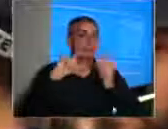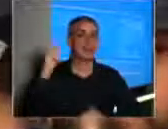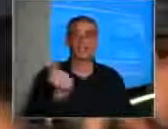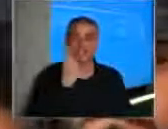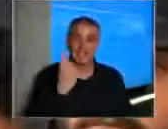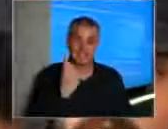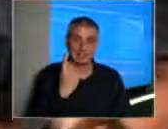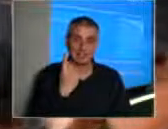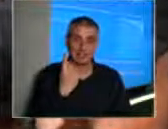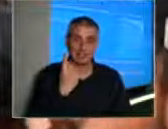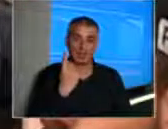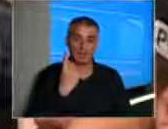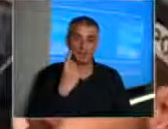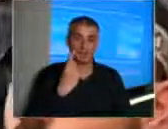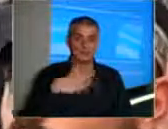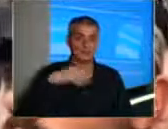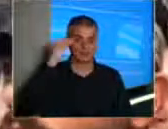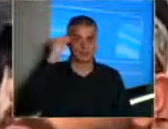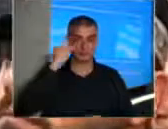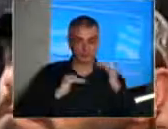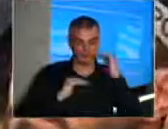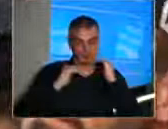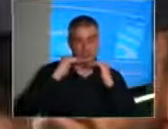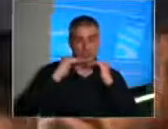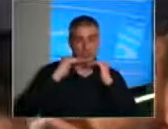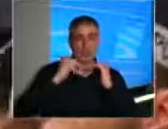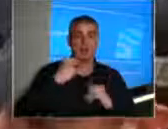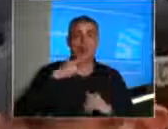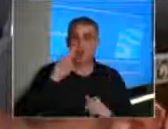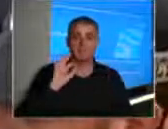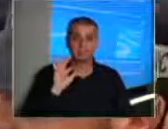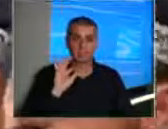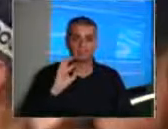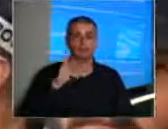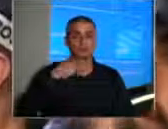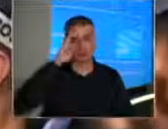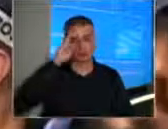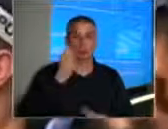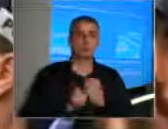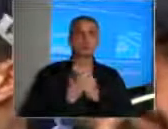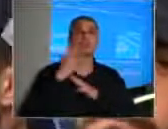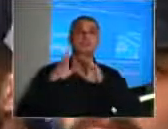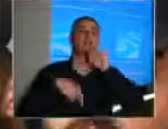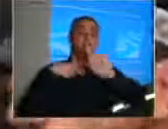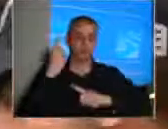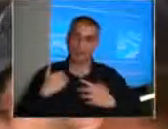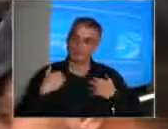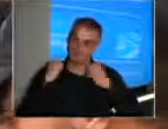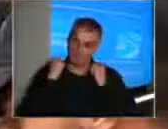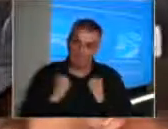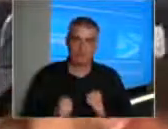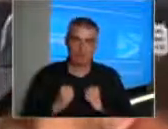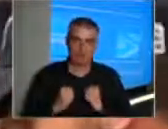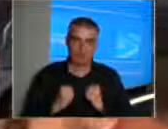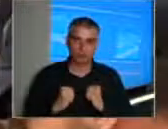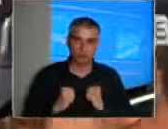הדרך היחידה, לסגור את הפער, להבטיח שהליכוד ירכיב את הממשלה הבאה בוודאות,